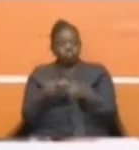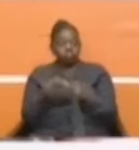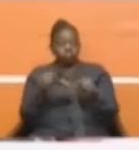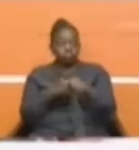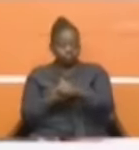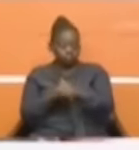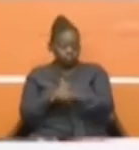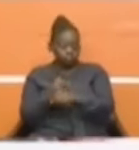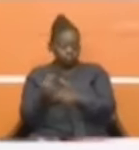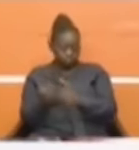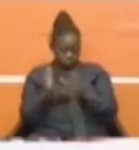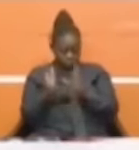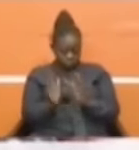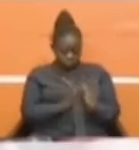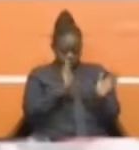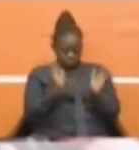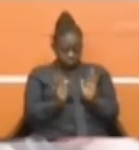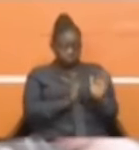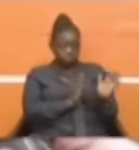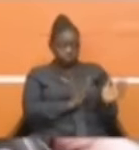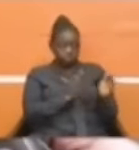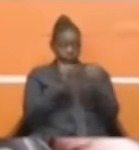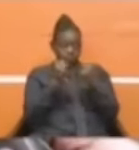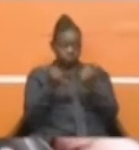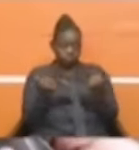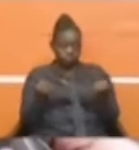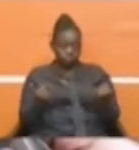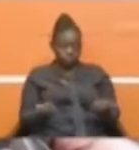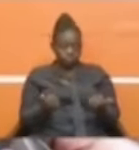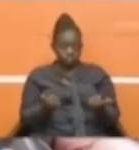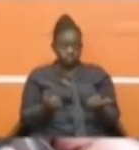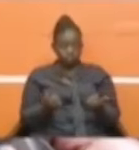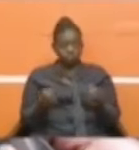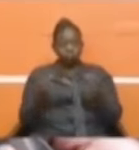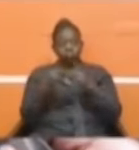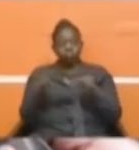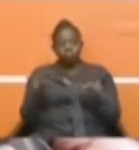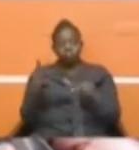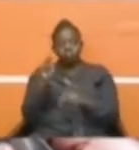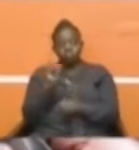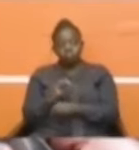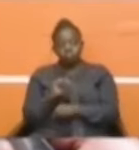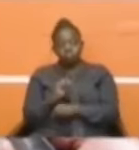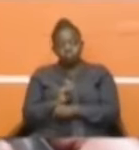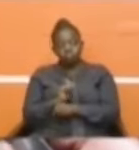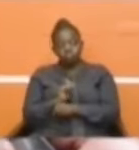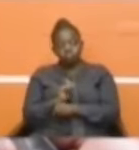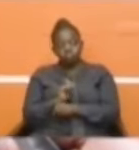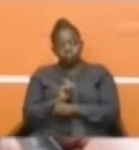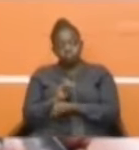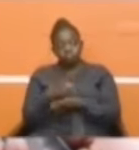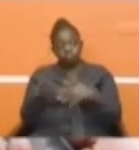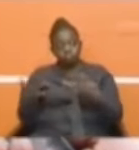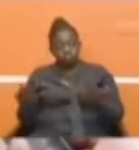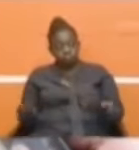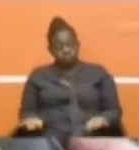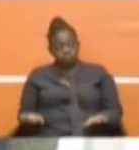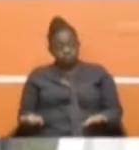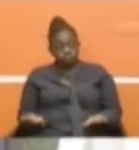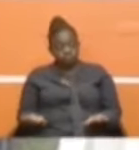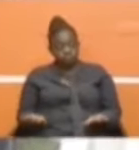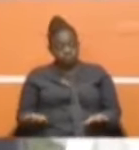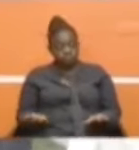gano agateekateeka abaana okwetandikirawo emirimu oba okuggyamu emirimu